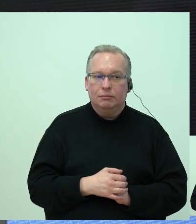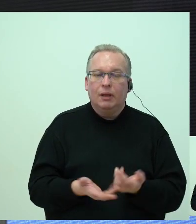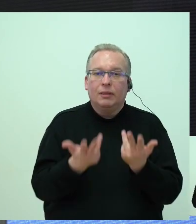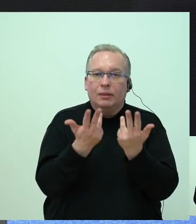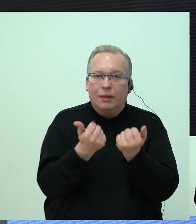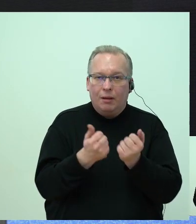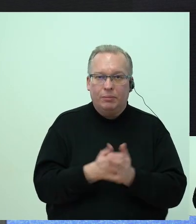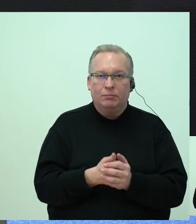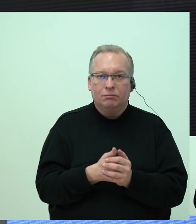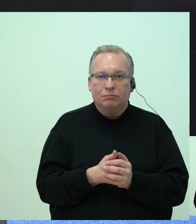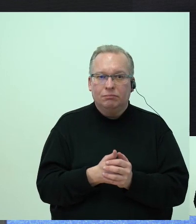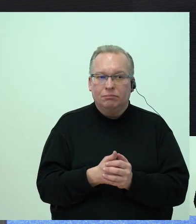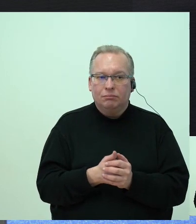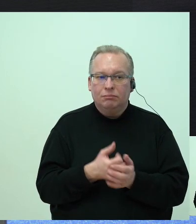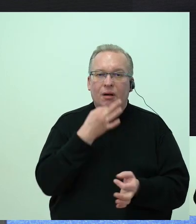šitaip išsireikštų